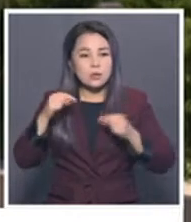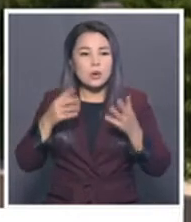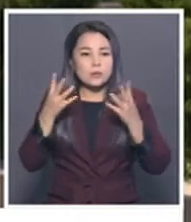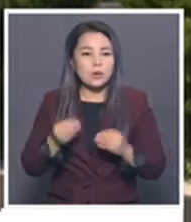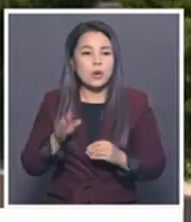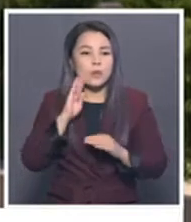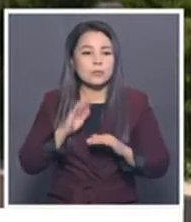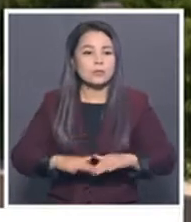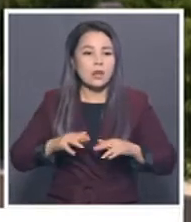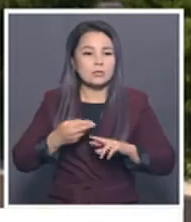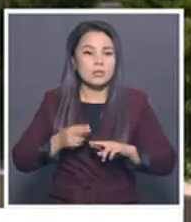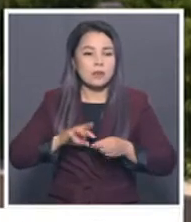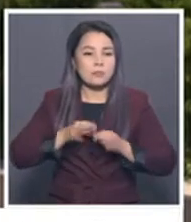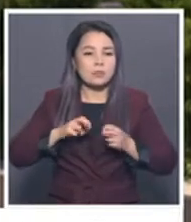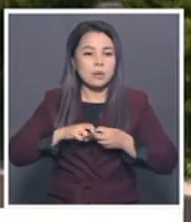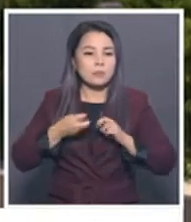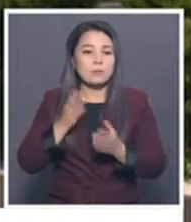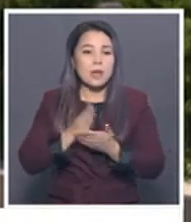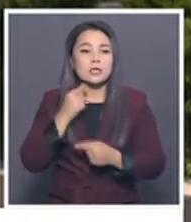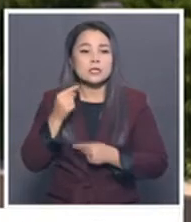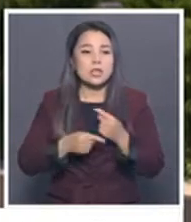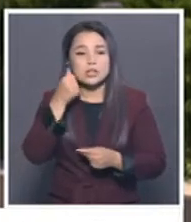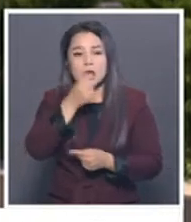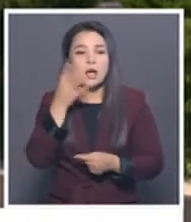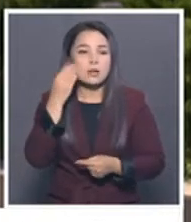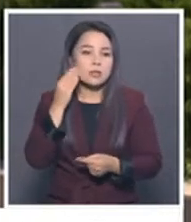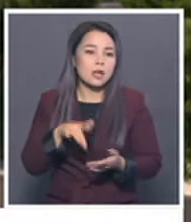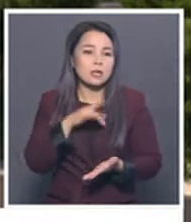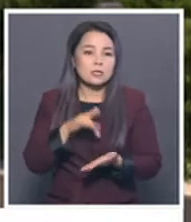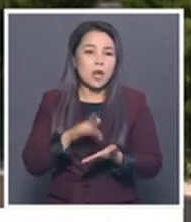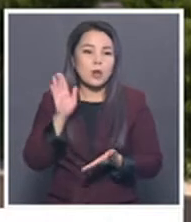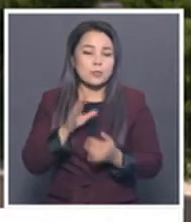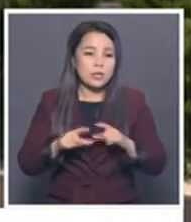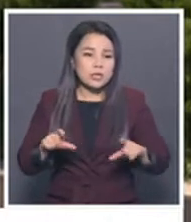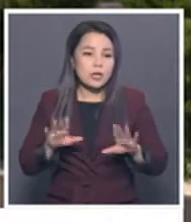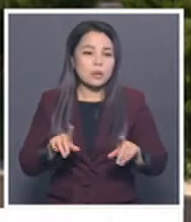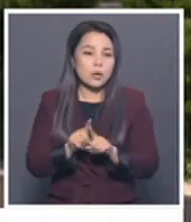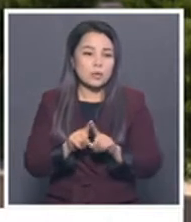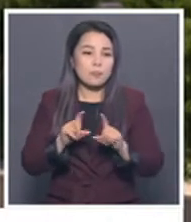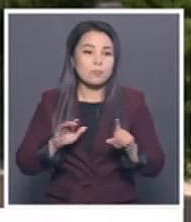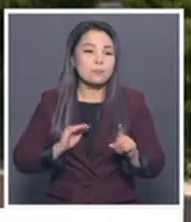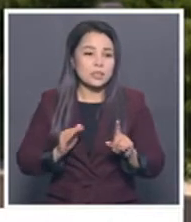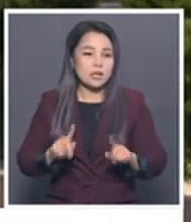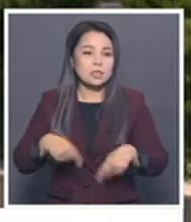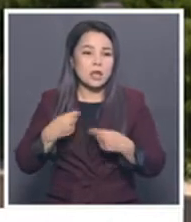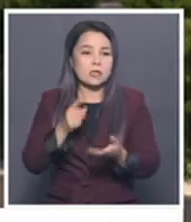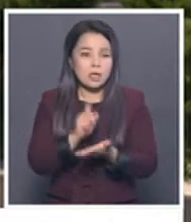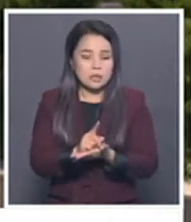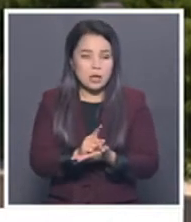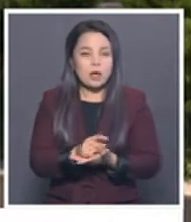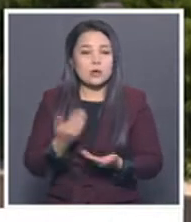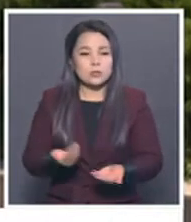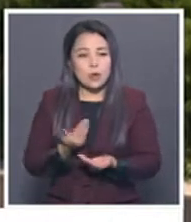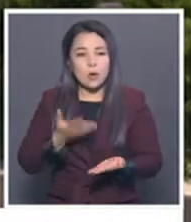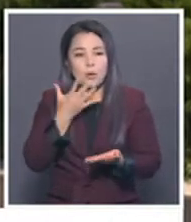судың лайлануы проблемалары бар бізде. Келесі жылға Алматы қаласы су мекемесінің меншігіне өткізілетін болды. Тұрғындар